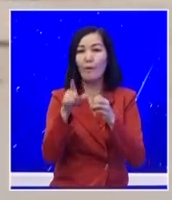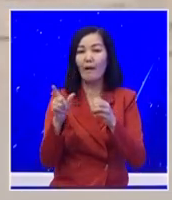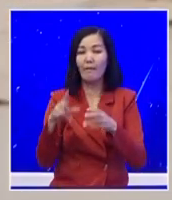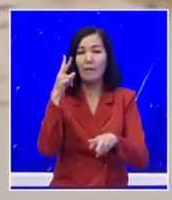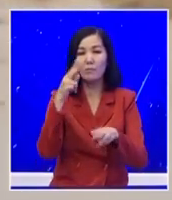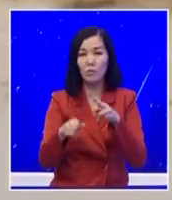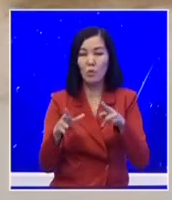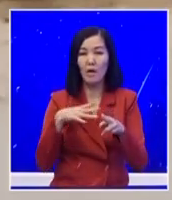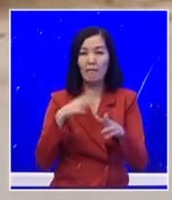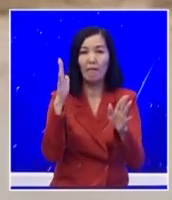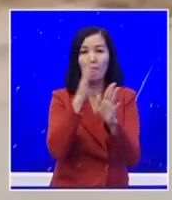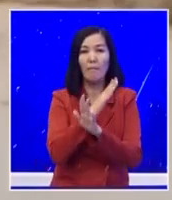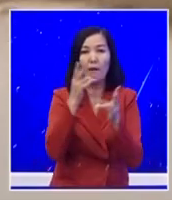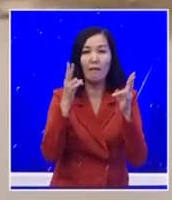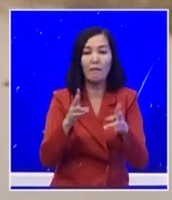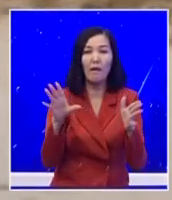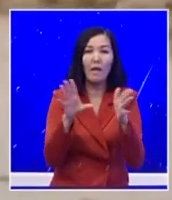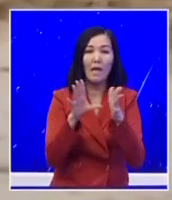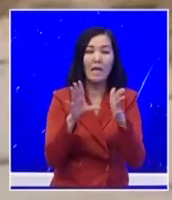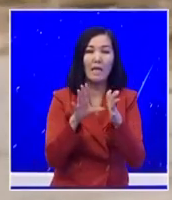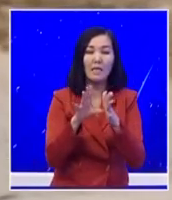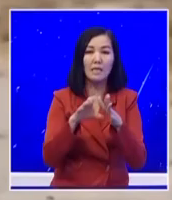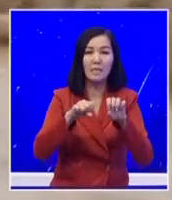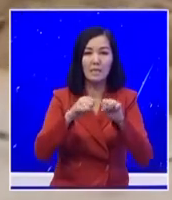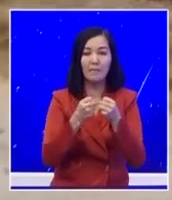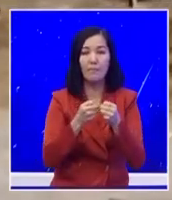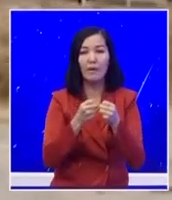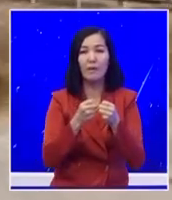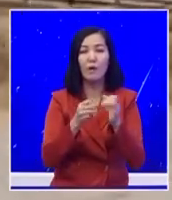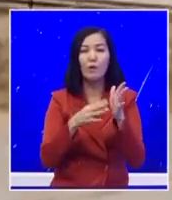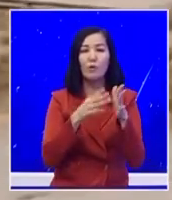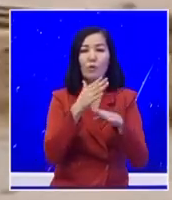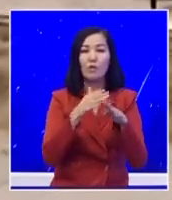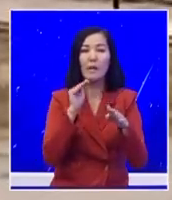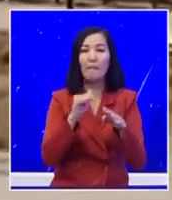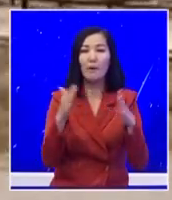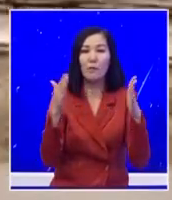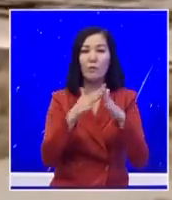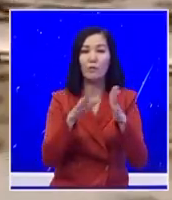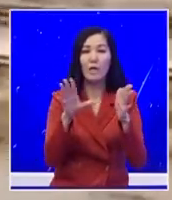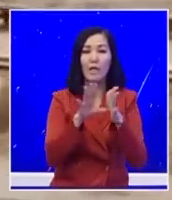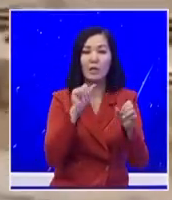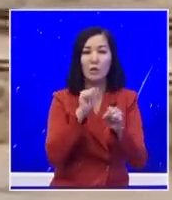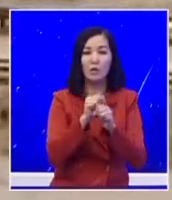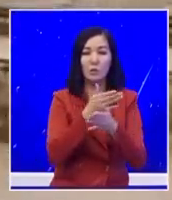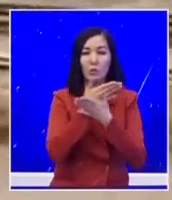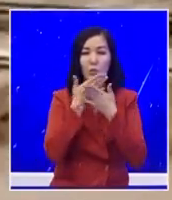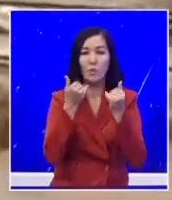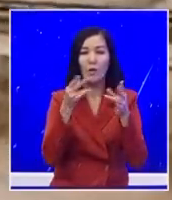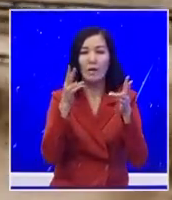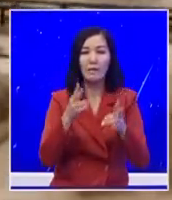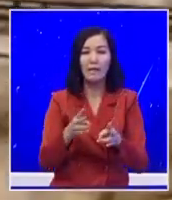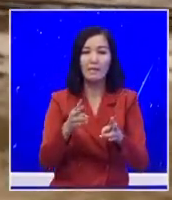жоғалғандар қатарында. Табиғи апат электр сымдарын үзіп, кесу аралында 9,5 мыңға жуық үй жарықсыз қалды. Тасқын кесірі